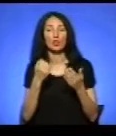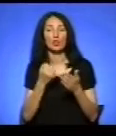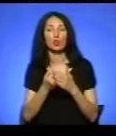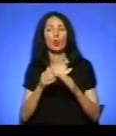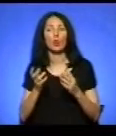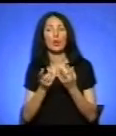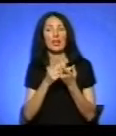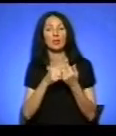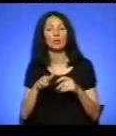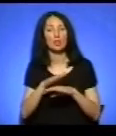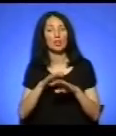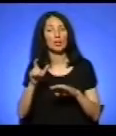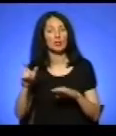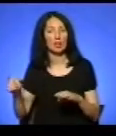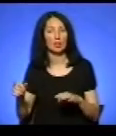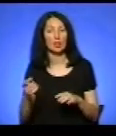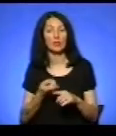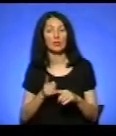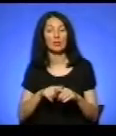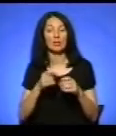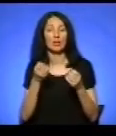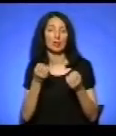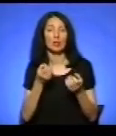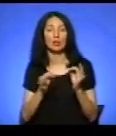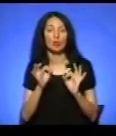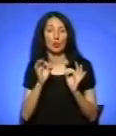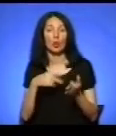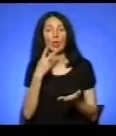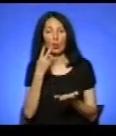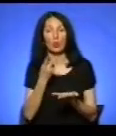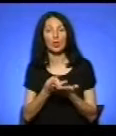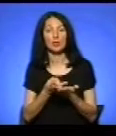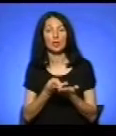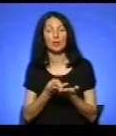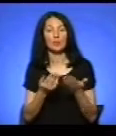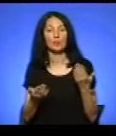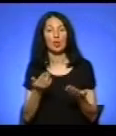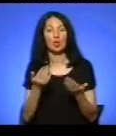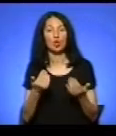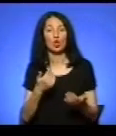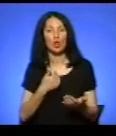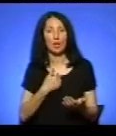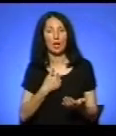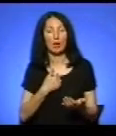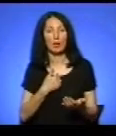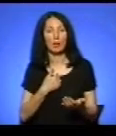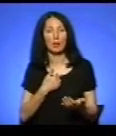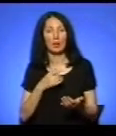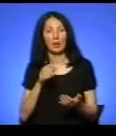кількості населення. Угу. Це досить хороший показник. І якщо я наперед забіжу по